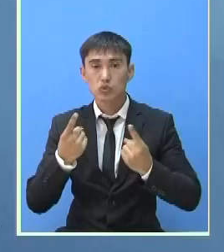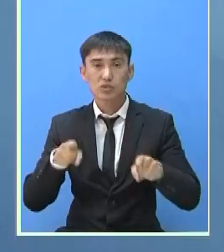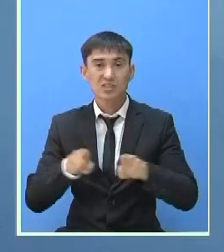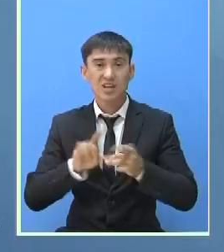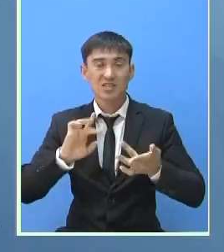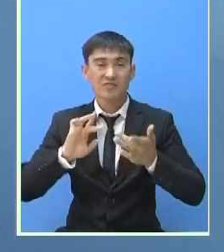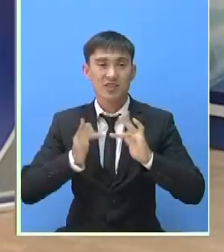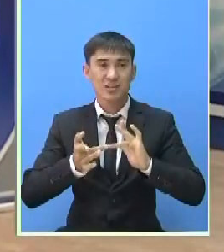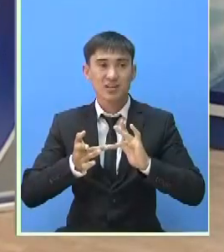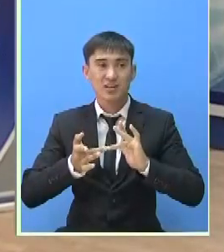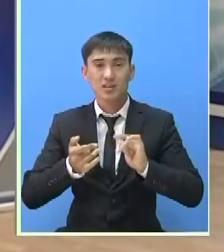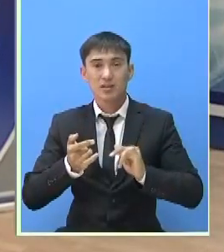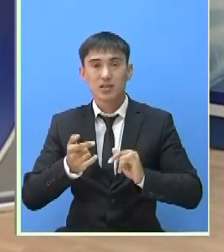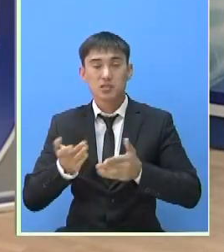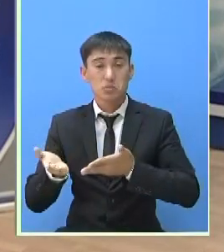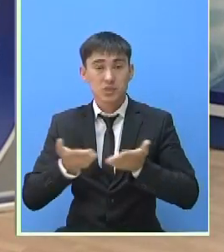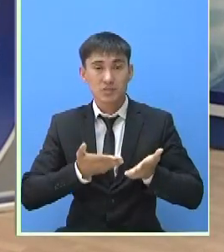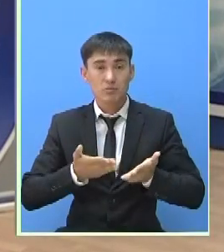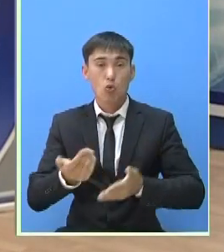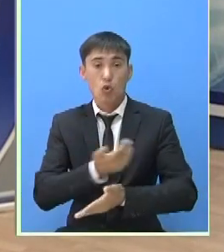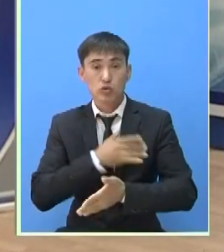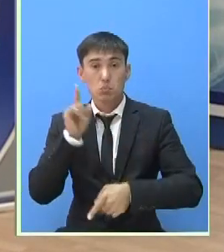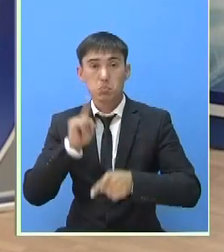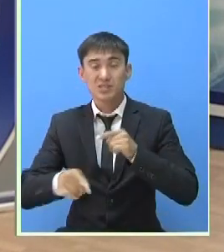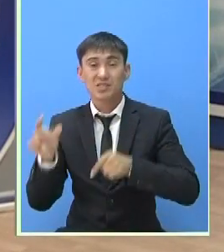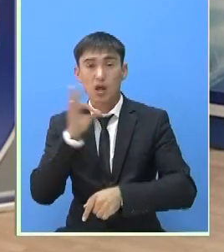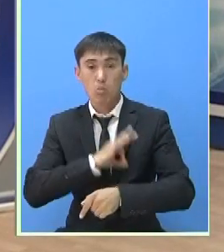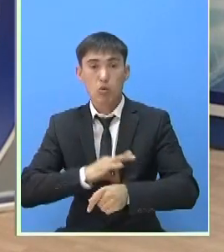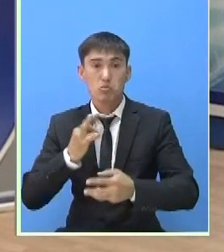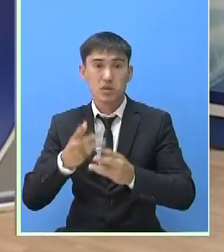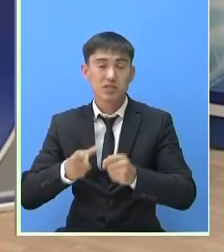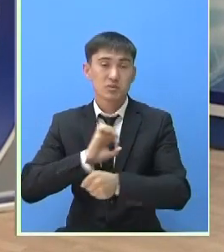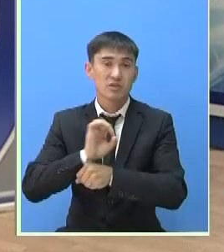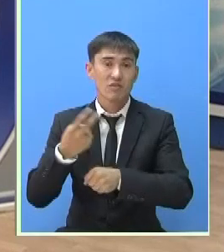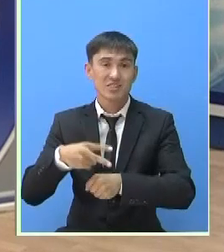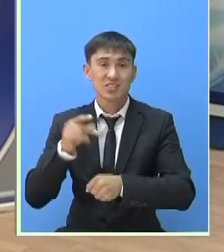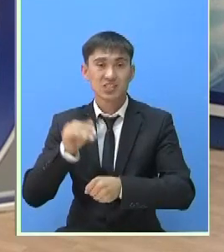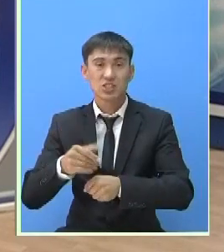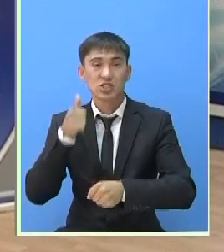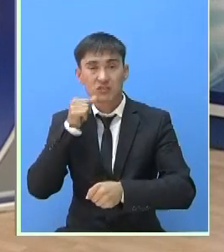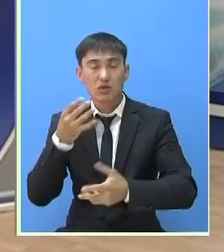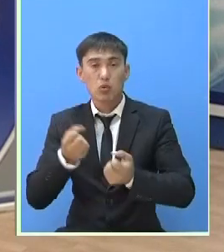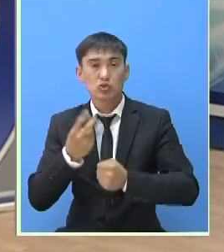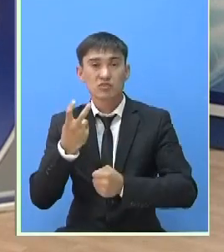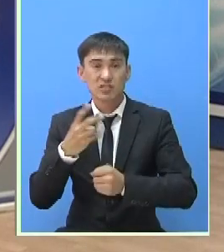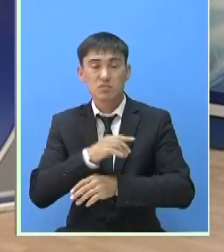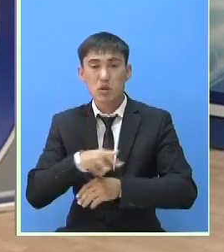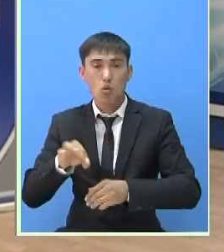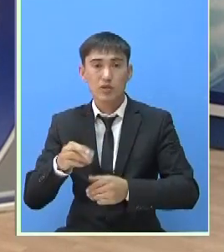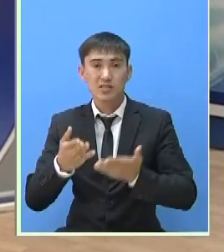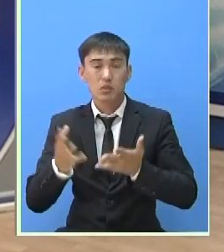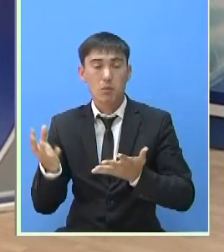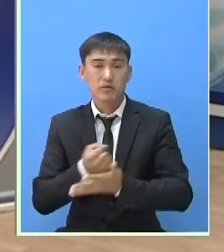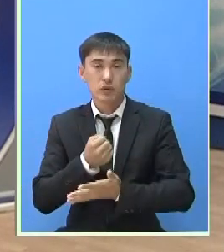в интернет-пространстве с призывами «Хочешь быстро заработать, перечисли мне 20 тысяч, завтра получишь 200, а может быть и миллион, если